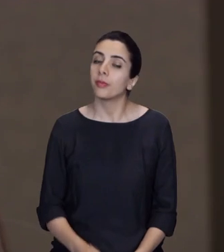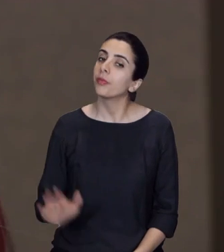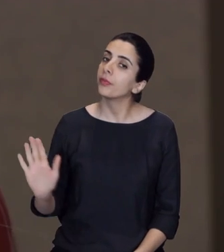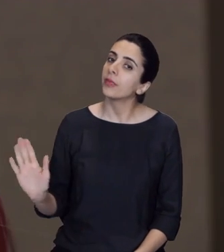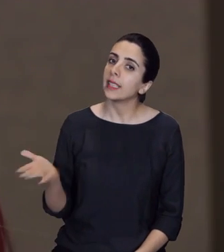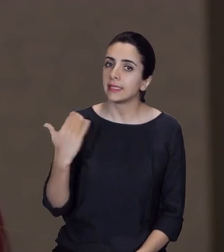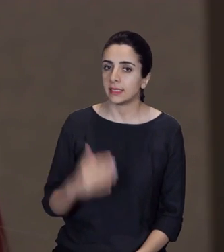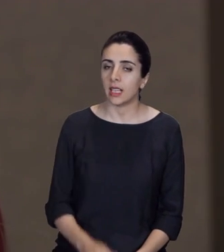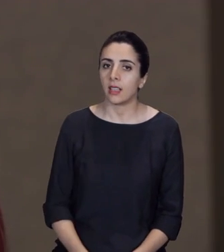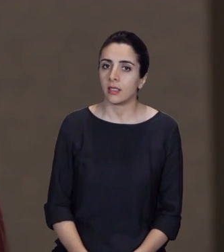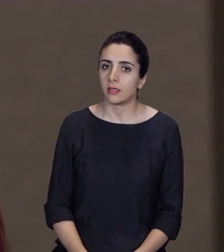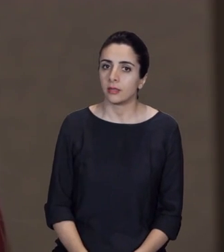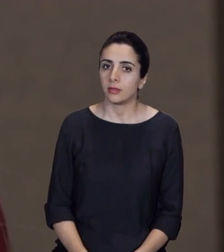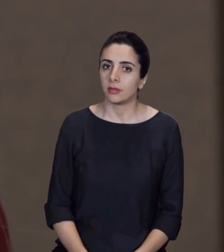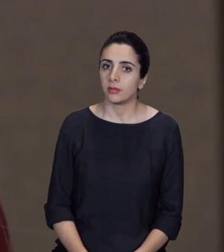Neyse.